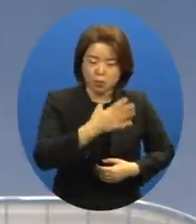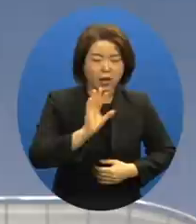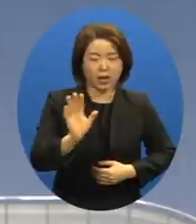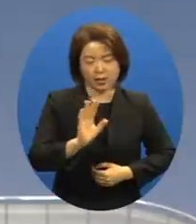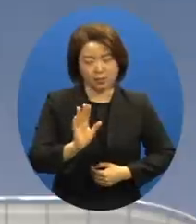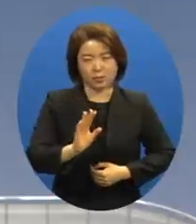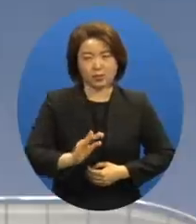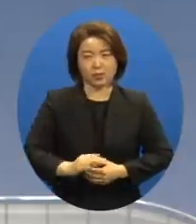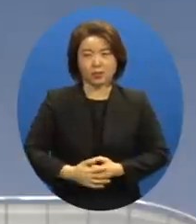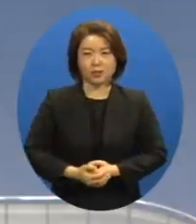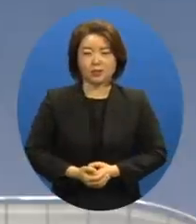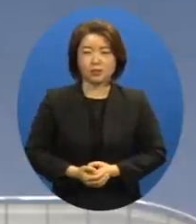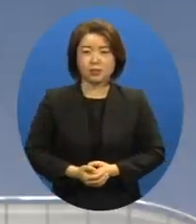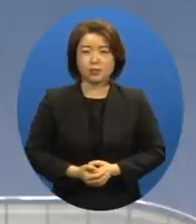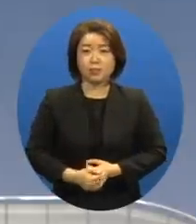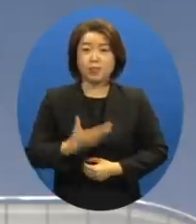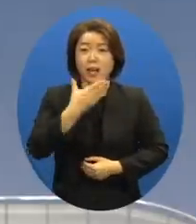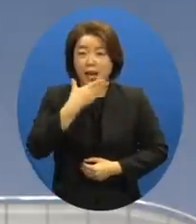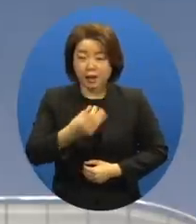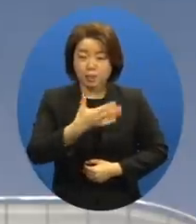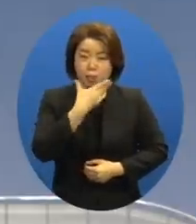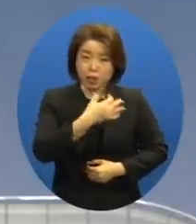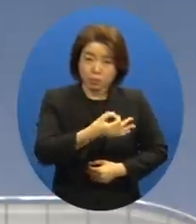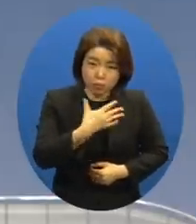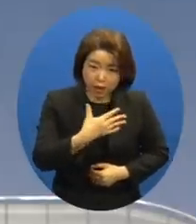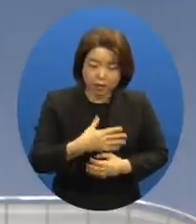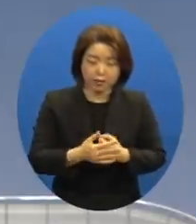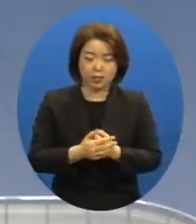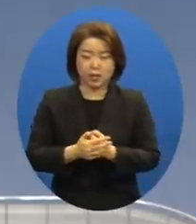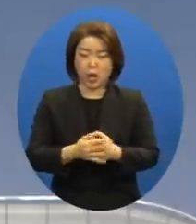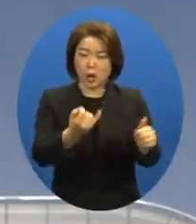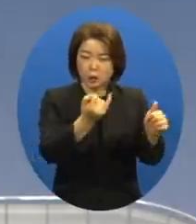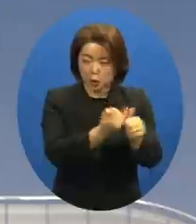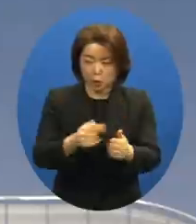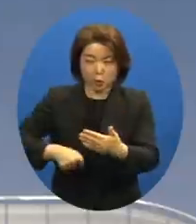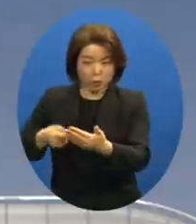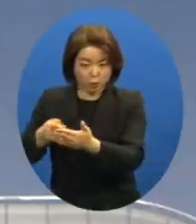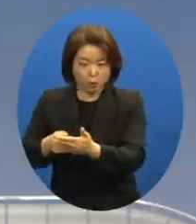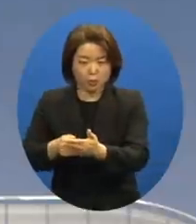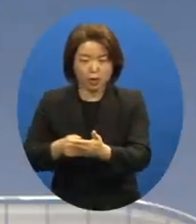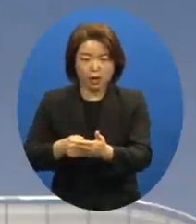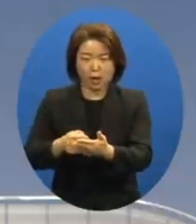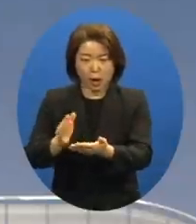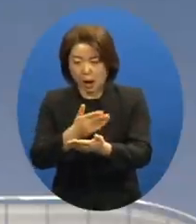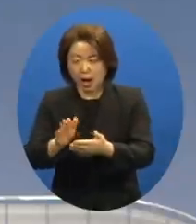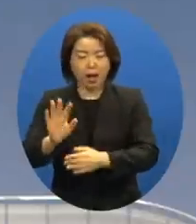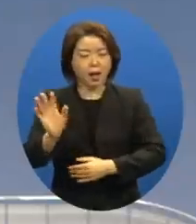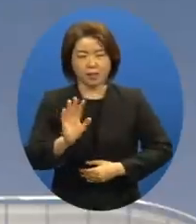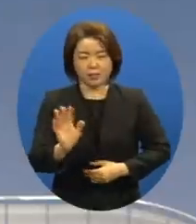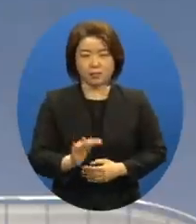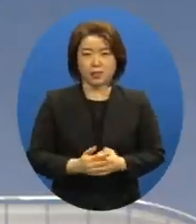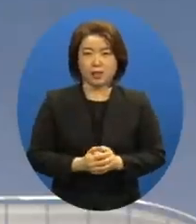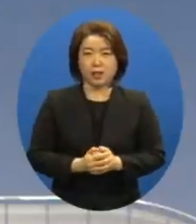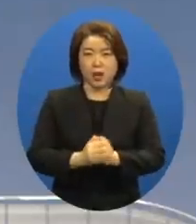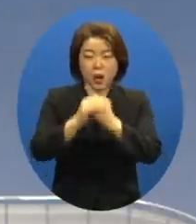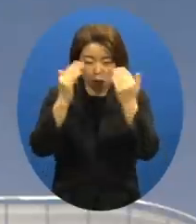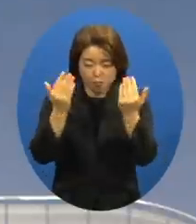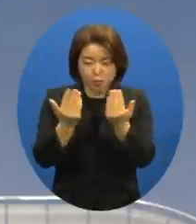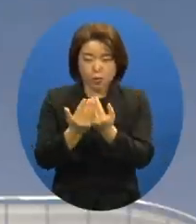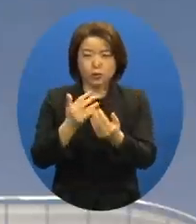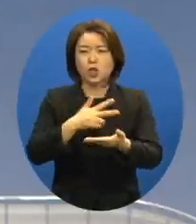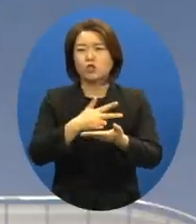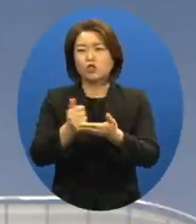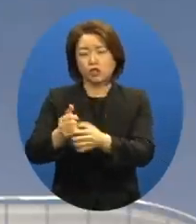아닙니다 행복과 불행은 결혼이나 독신 이자의 달려 있는게 아닙니다 전적으로 주님과의